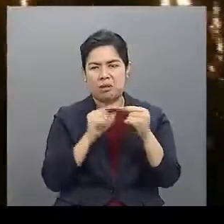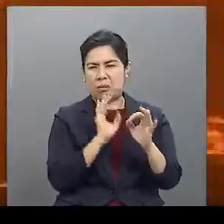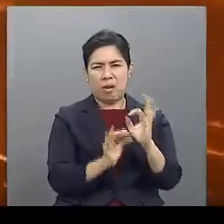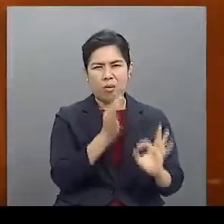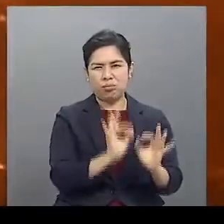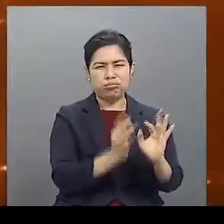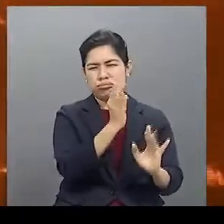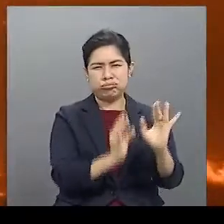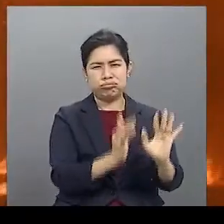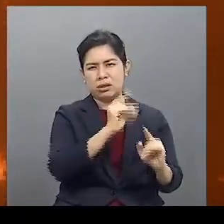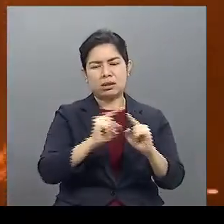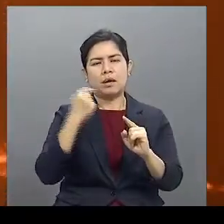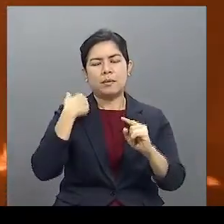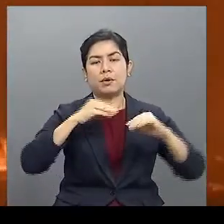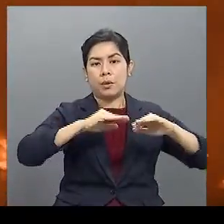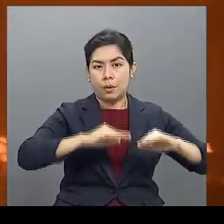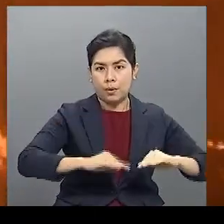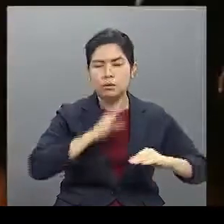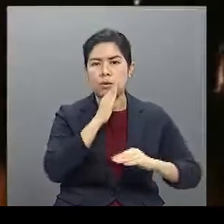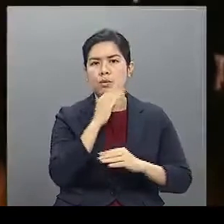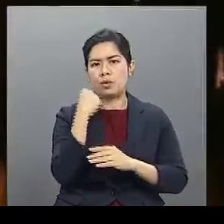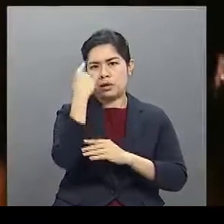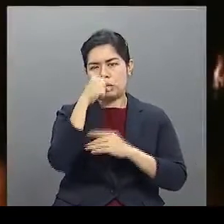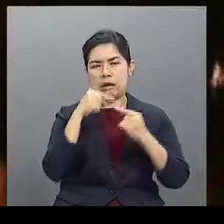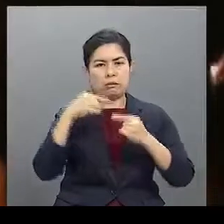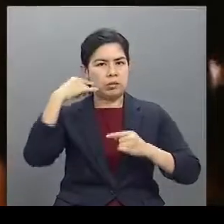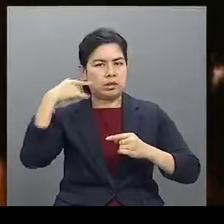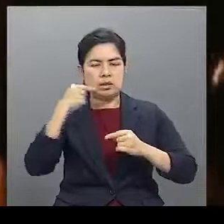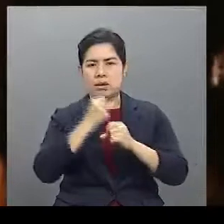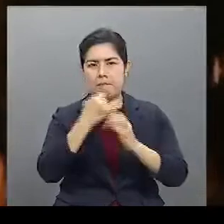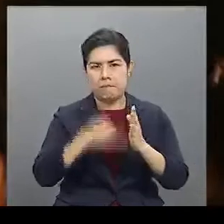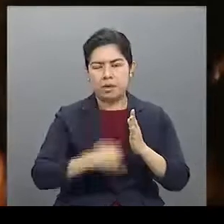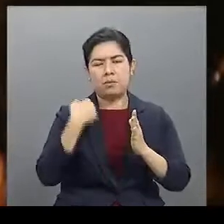ากพบว่าผู้ใดฝ่าฝืนคำสั่งจะดำเนินคดีตามกฎหมาย